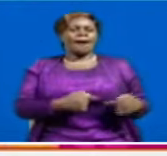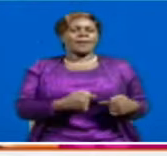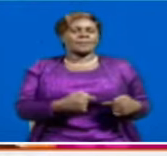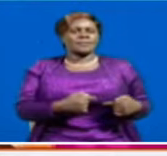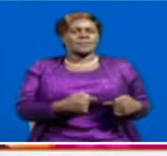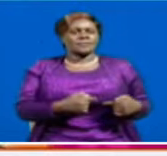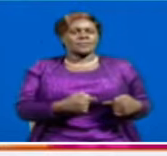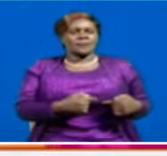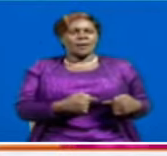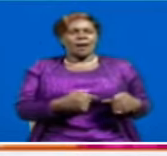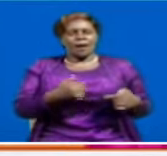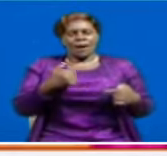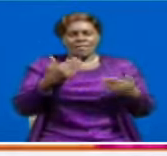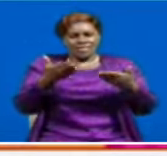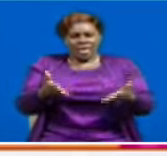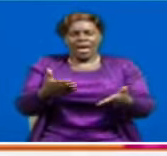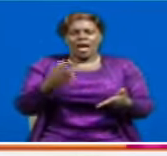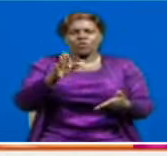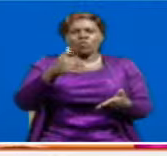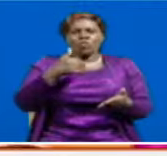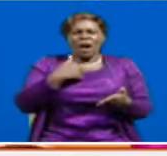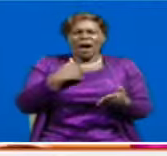kitu. Kama wewe huko hapa